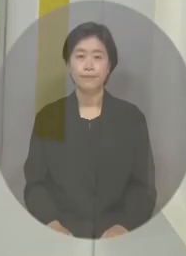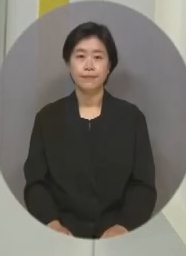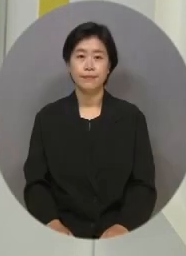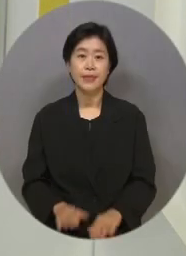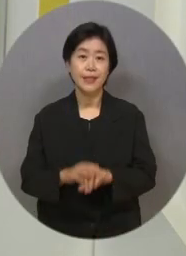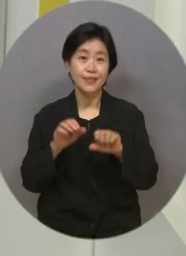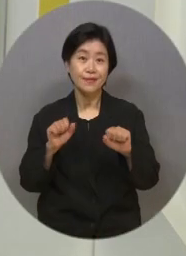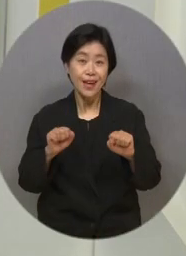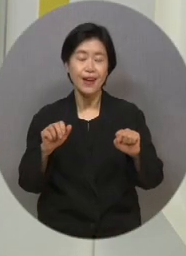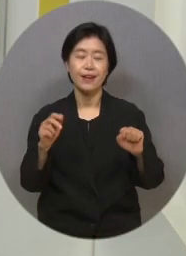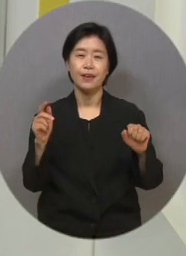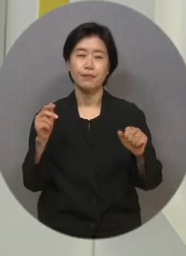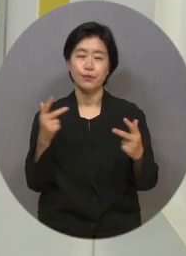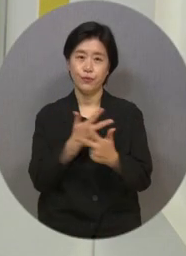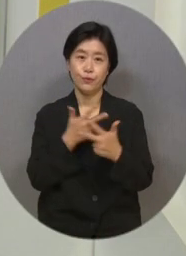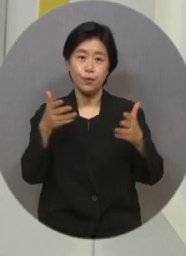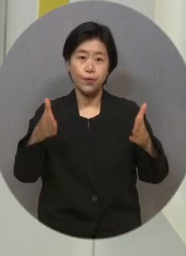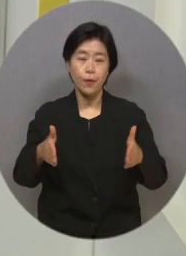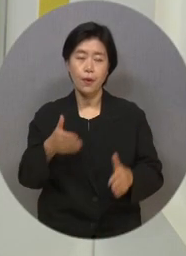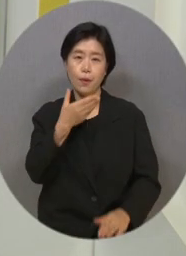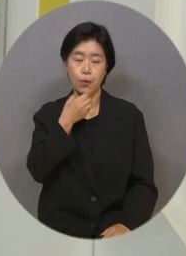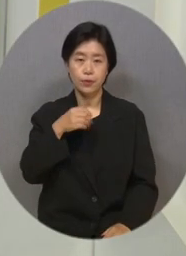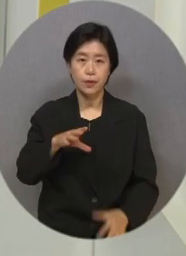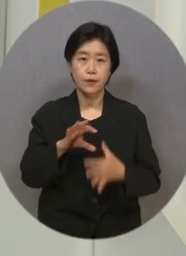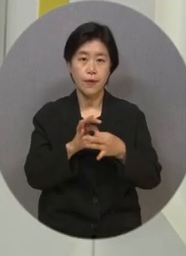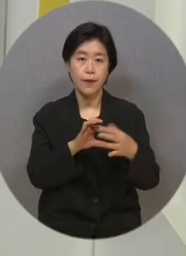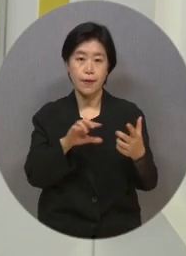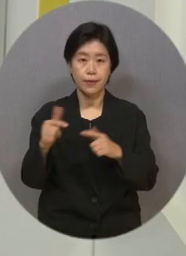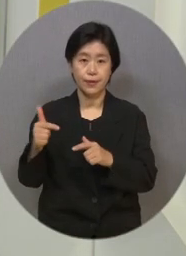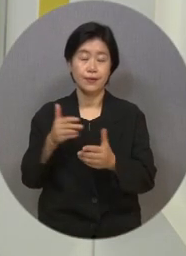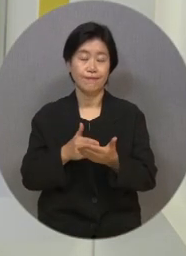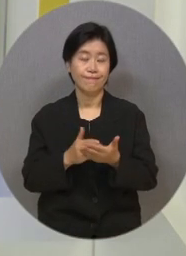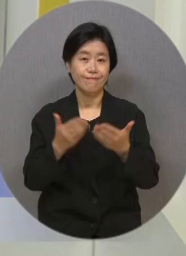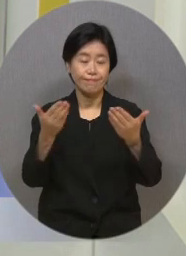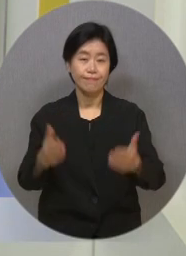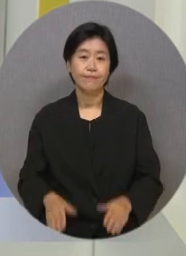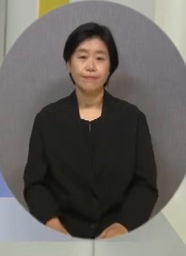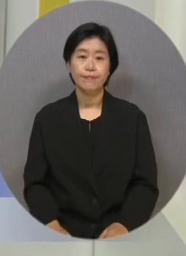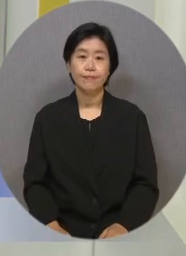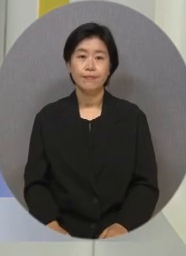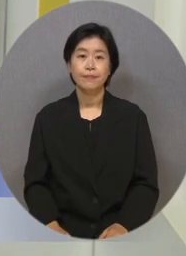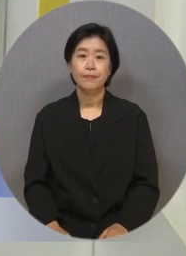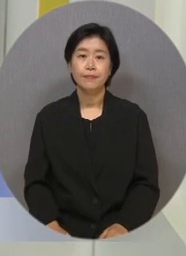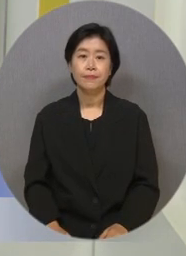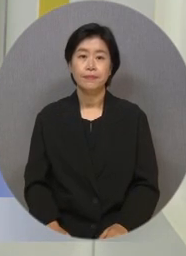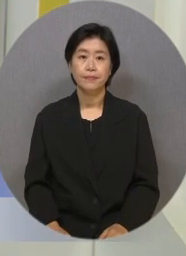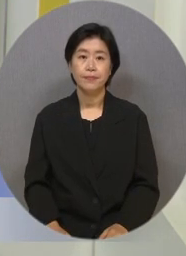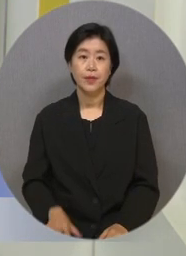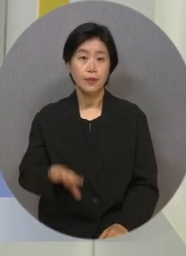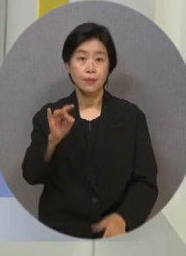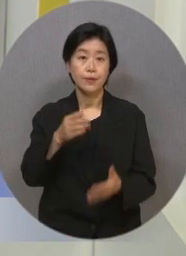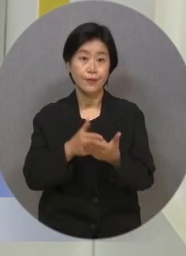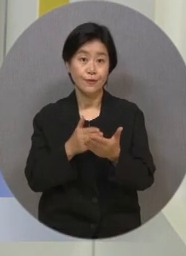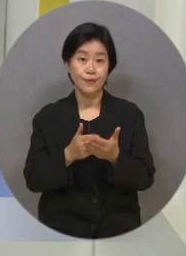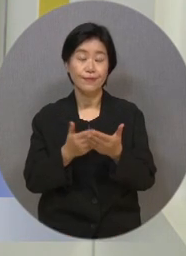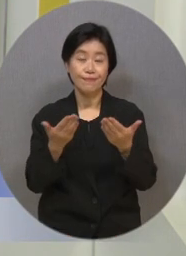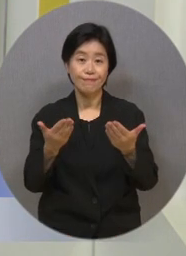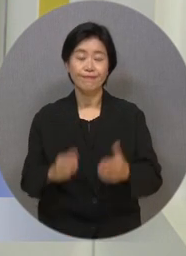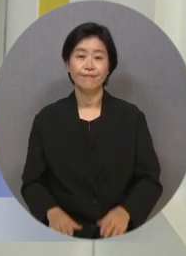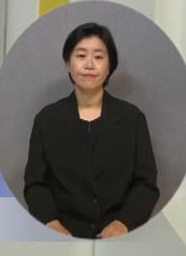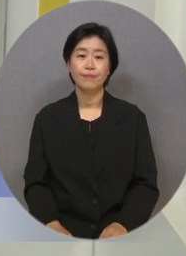한 주간의 복직의 소식을 장애인 신문과 함께 만나봅니다 장애인심은 1493호 첫 번째